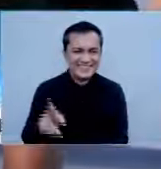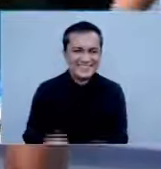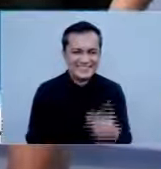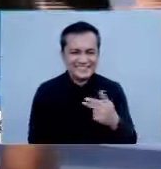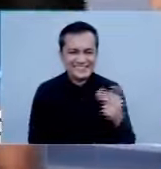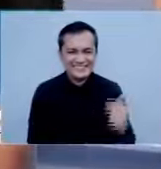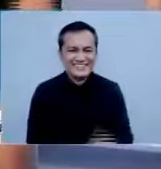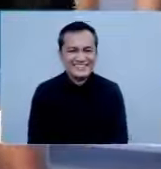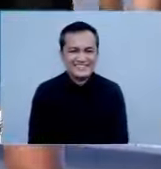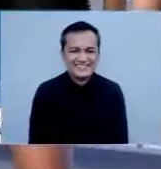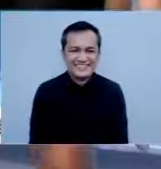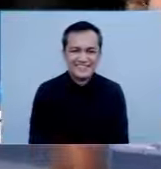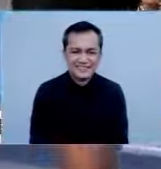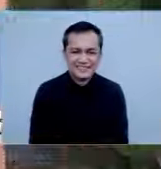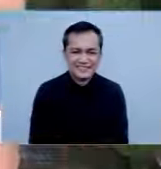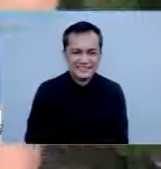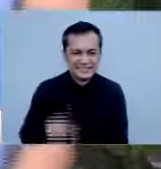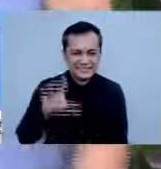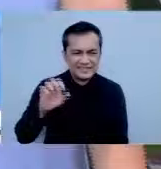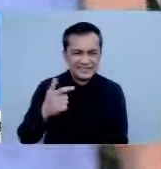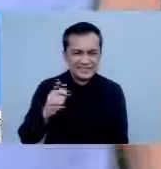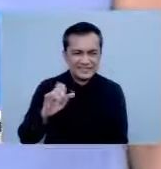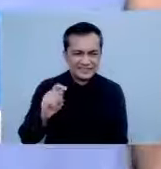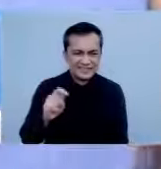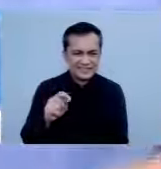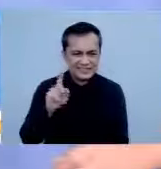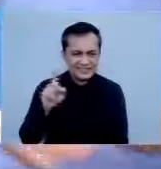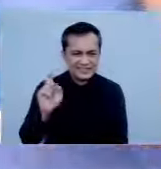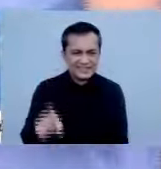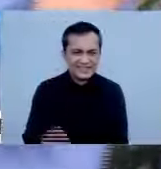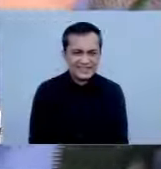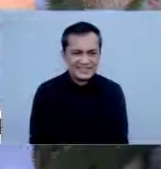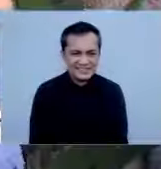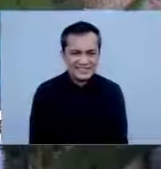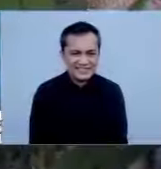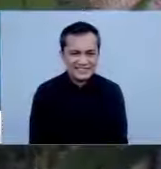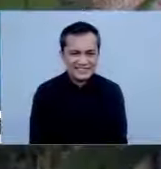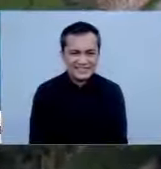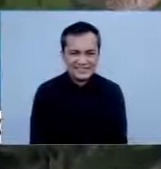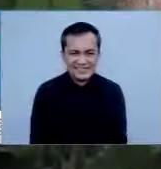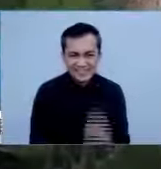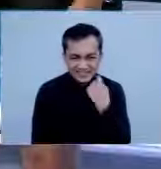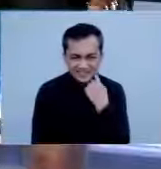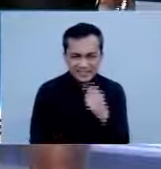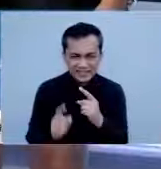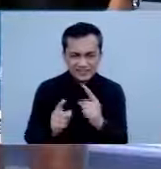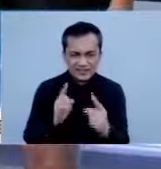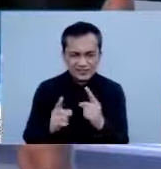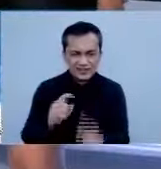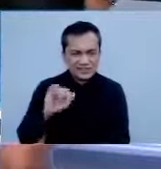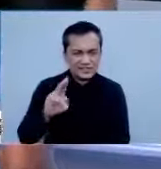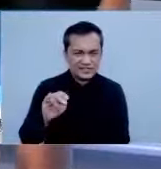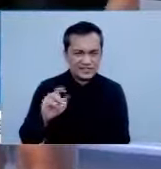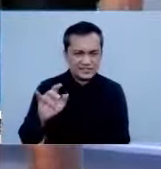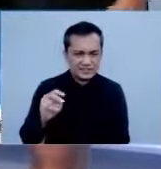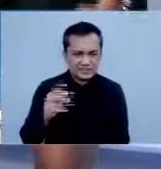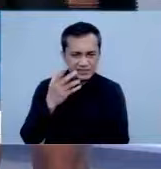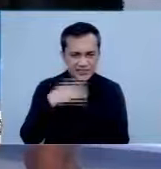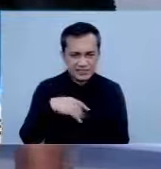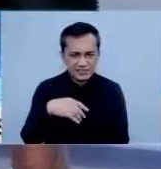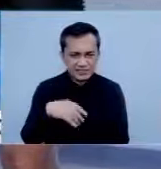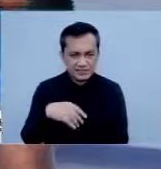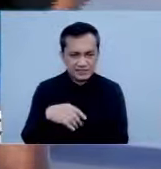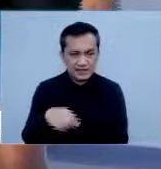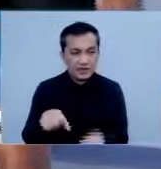It's a legit question! Tama na! Kanina, kausap ko nga si Justin, sabi ko parang ang ganda nung fit boots.